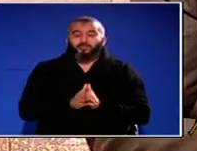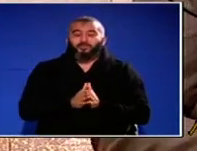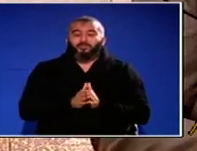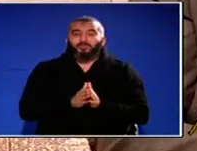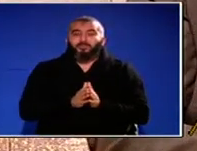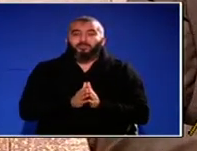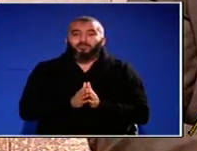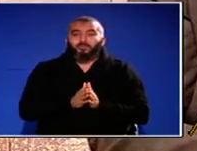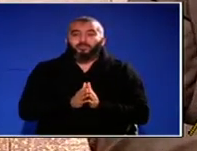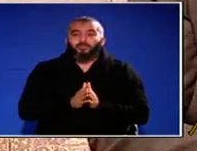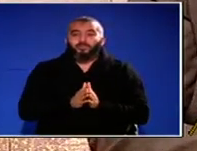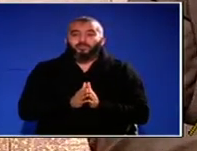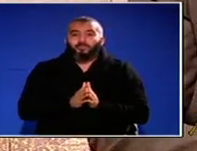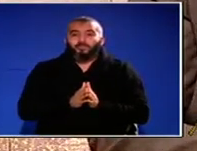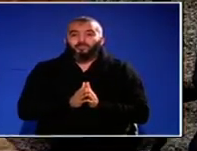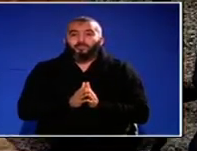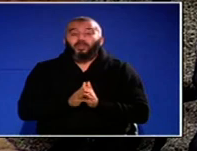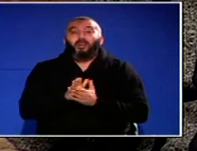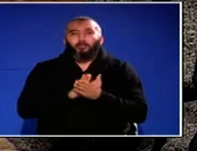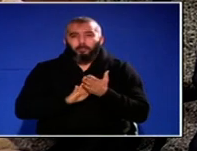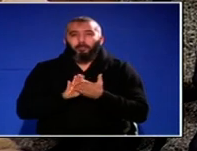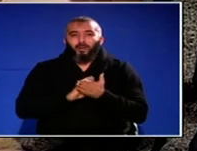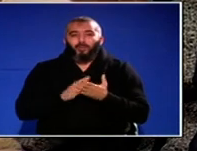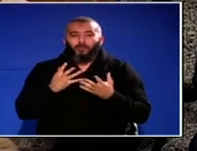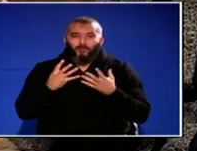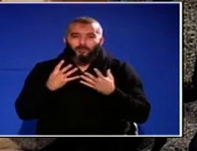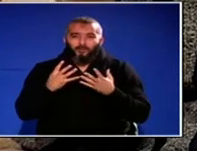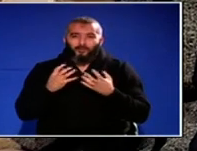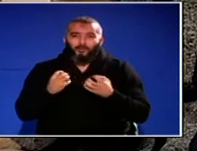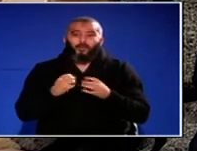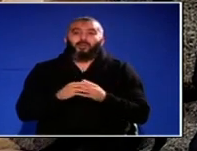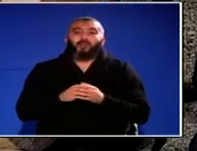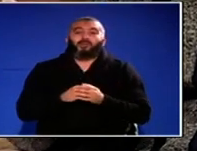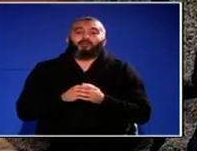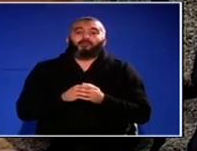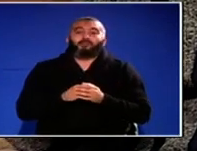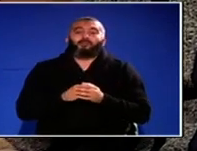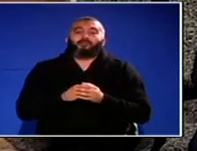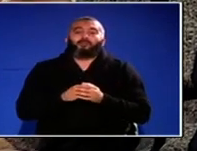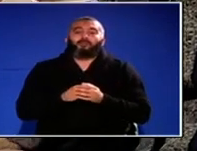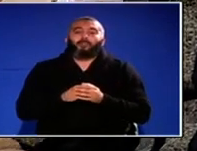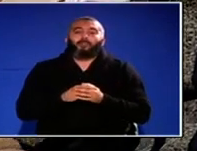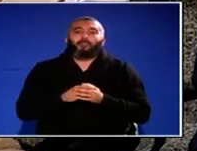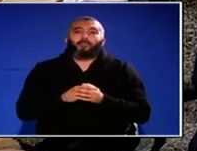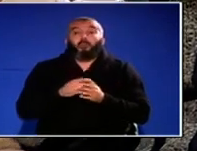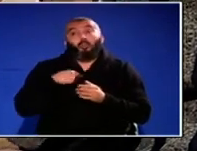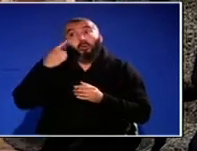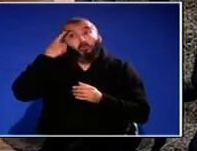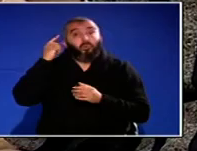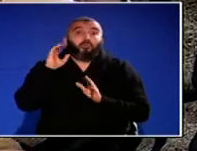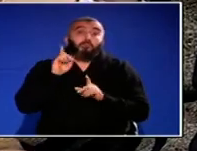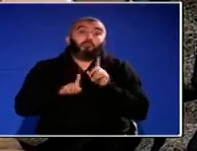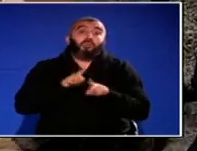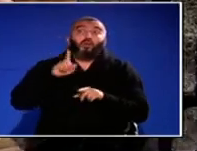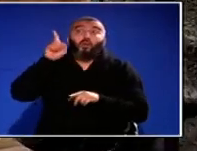العمدي. حبيت فقط في السؤال الاول قبل القتل. أيوة. الله ينجينا. هو نظن هو السائل